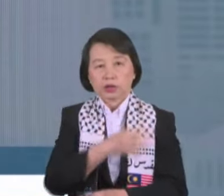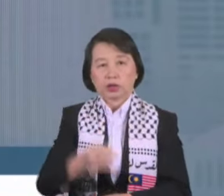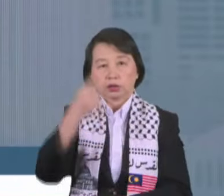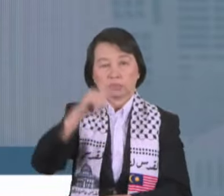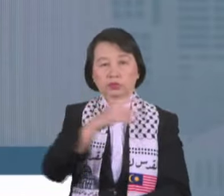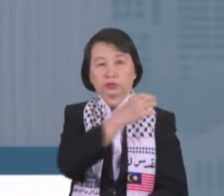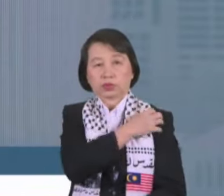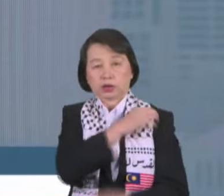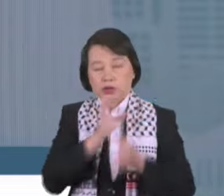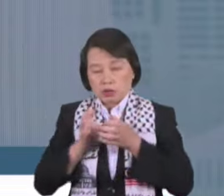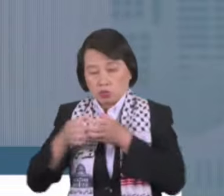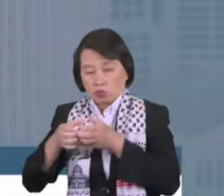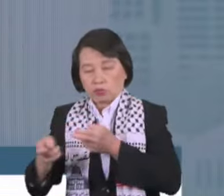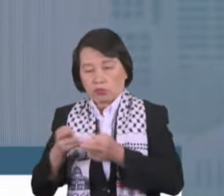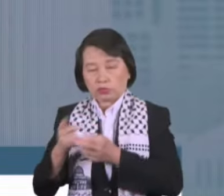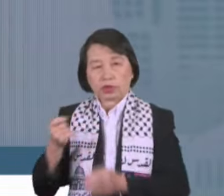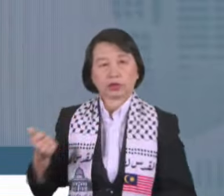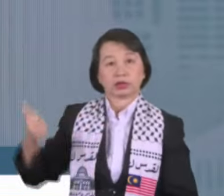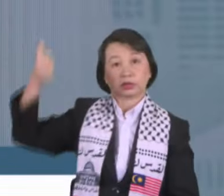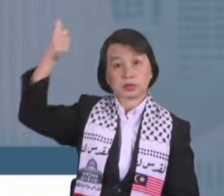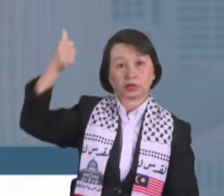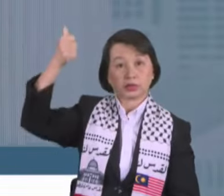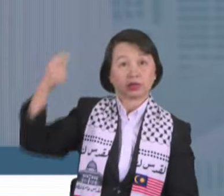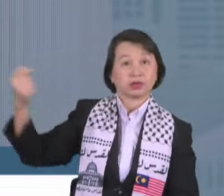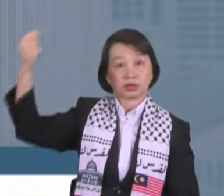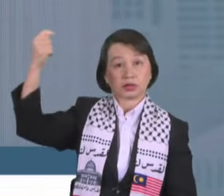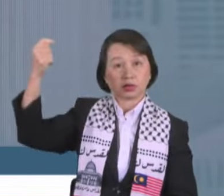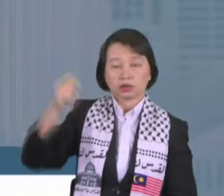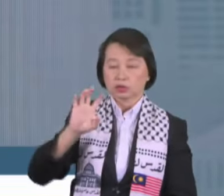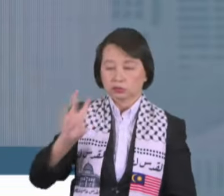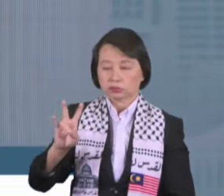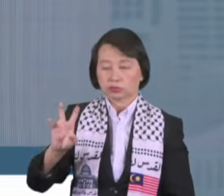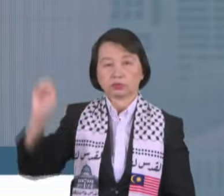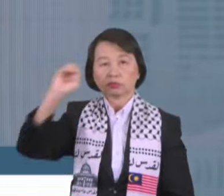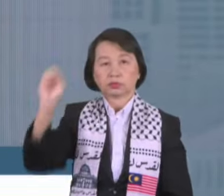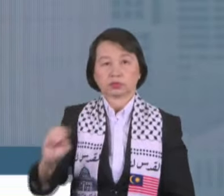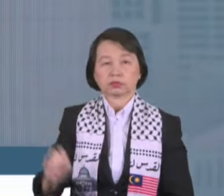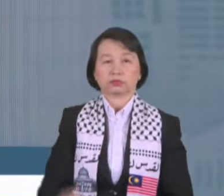manakala untuk pegawai kumpulan pengurusan tertinggi 7%.